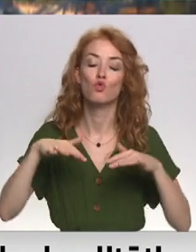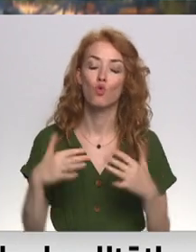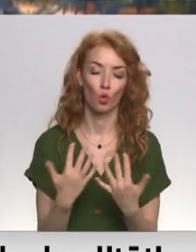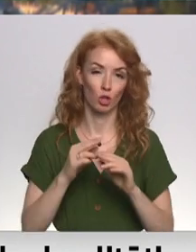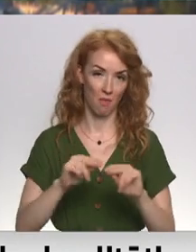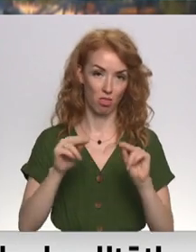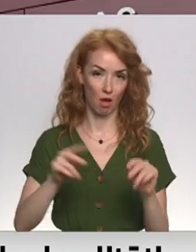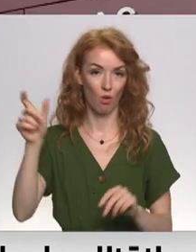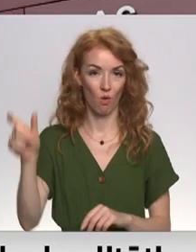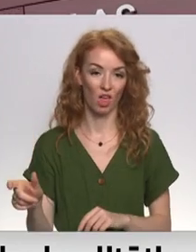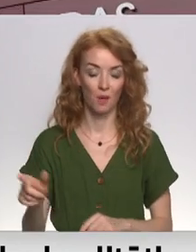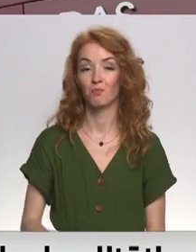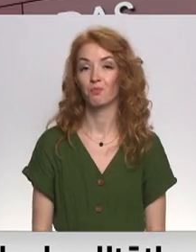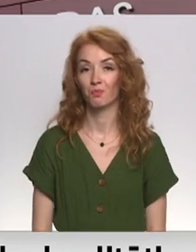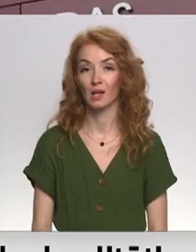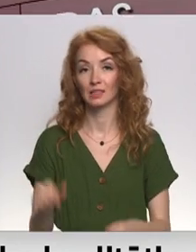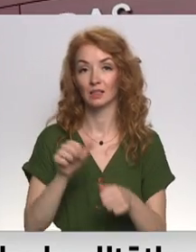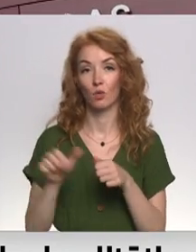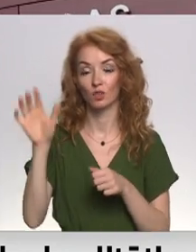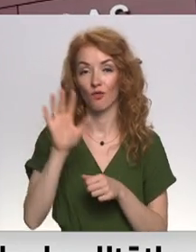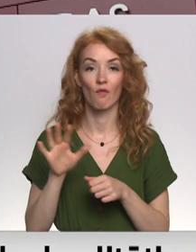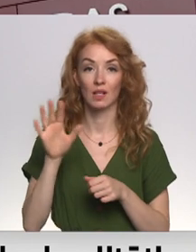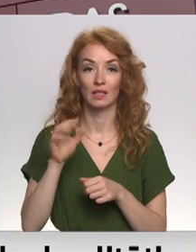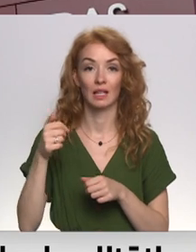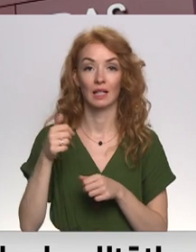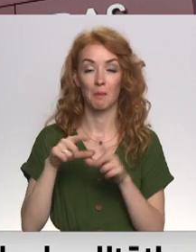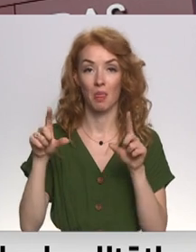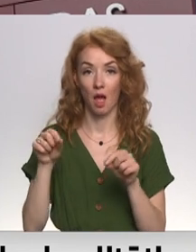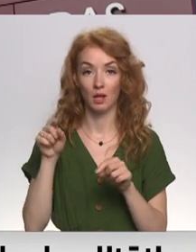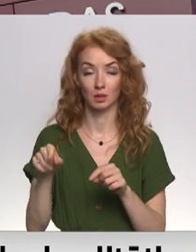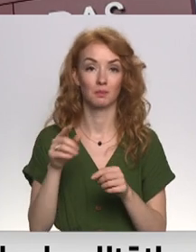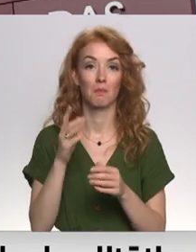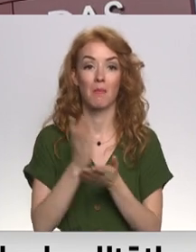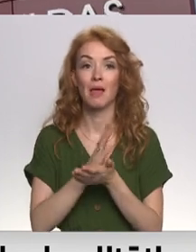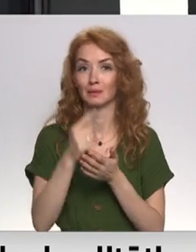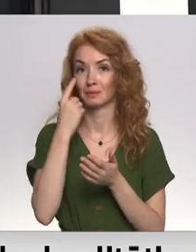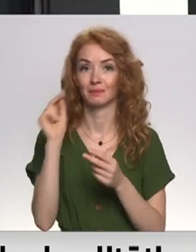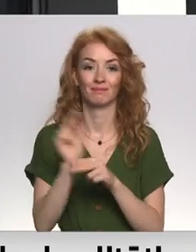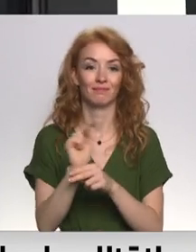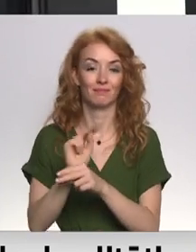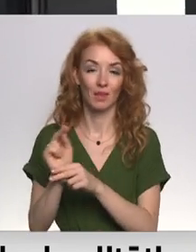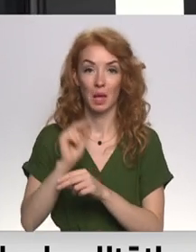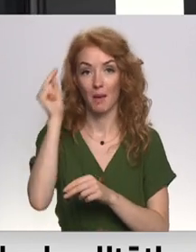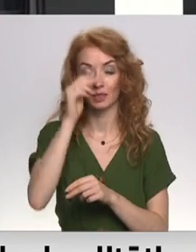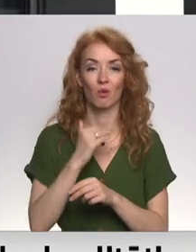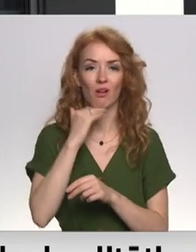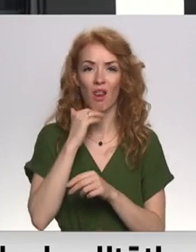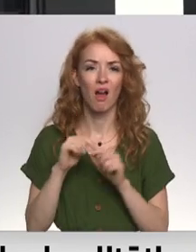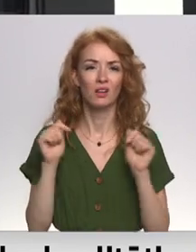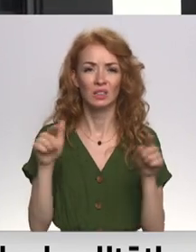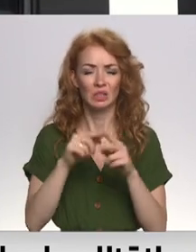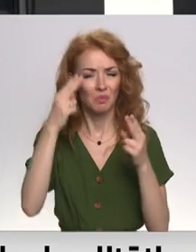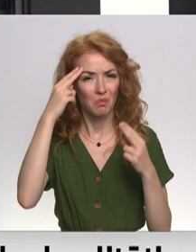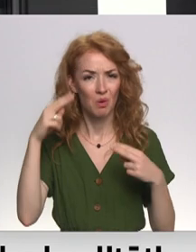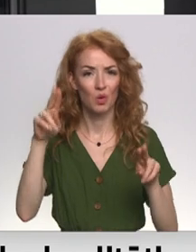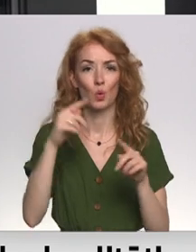pedagogiem. Lai gan Siguldas valsts ģimnāzijā pirms pāris gadiem noslēgušies rekonstrukcijas darbi, mācību klases ir moderni aprīkotas